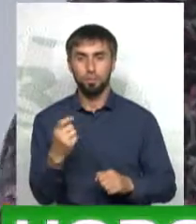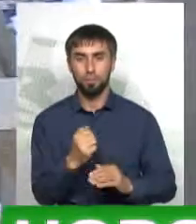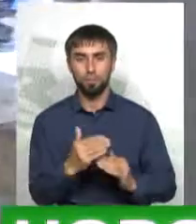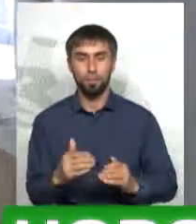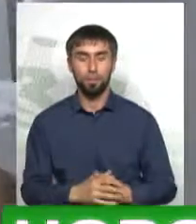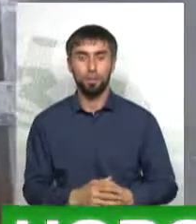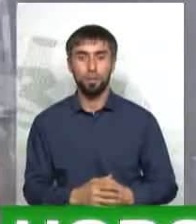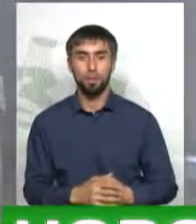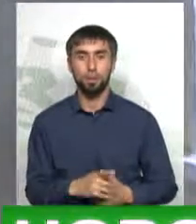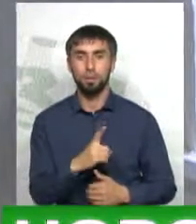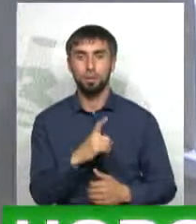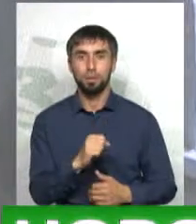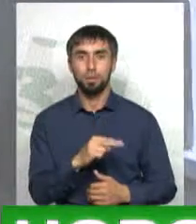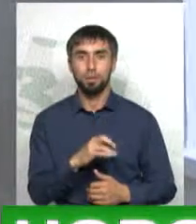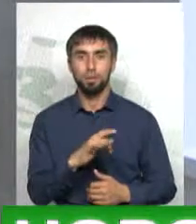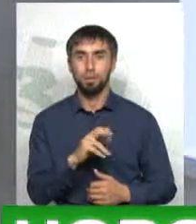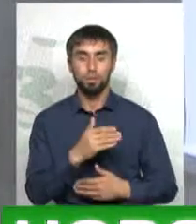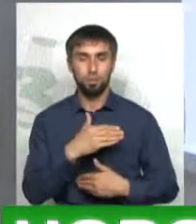недели.